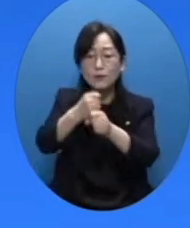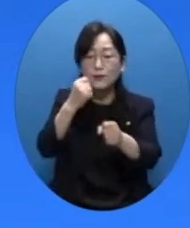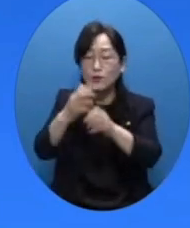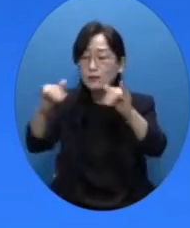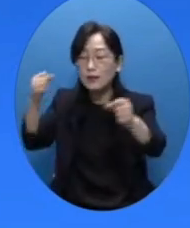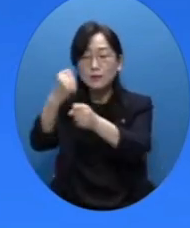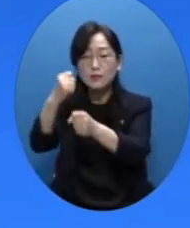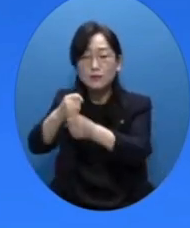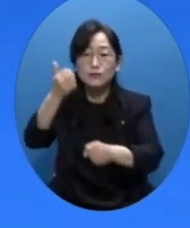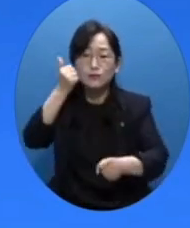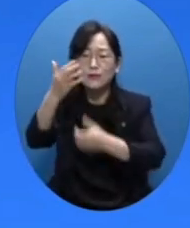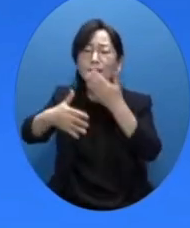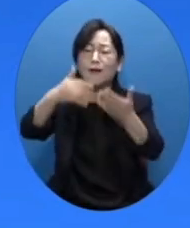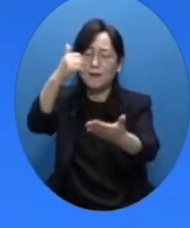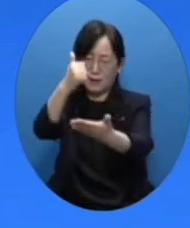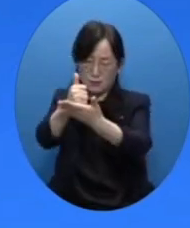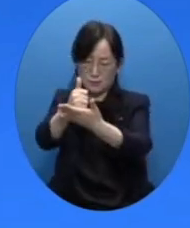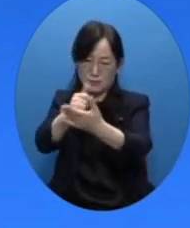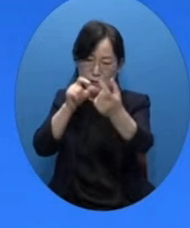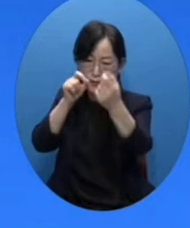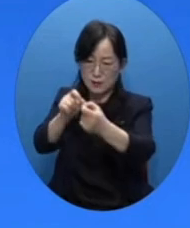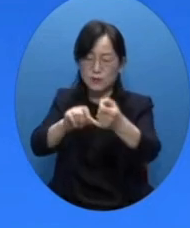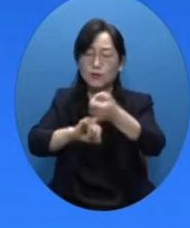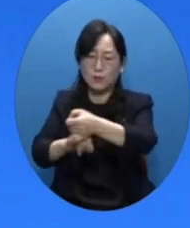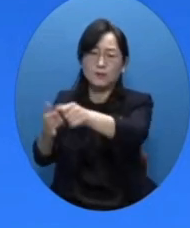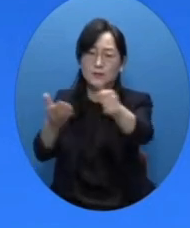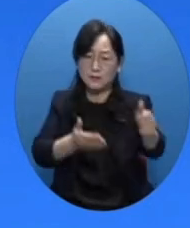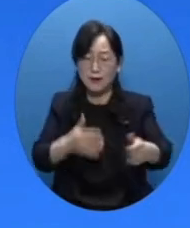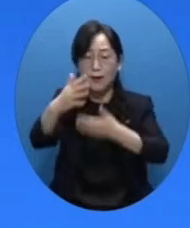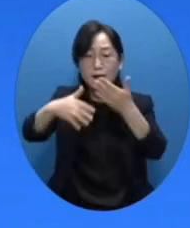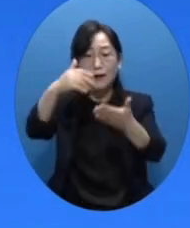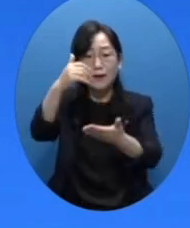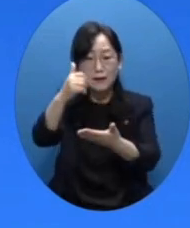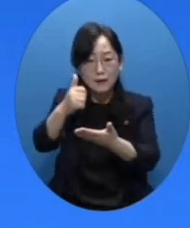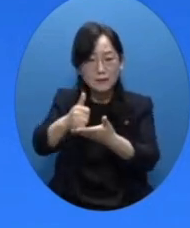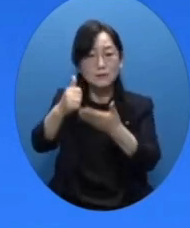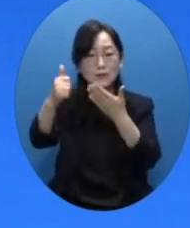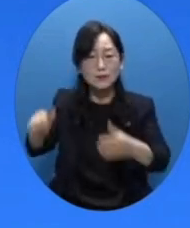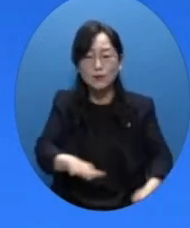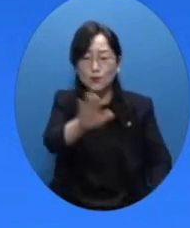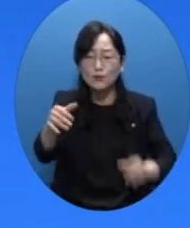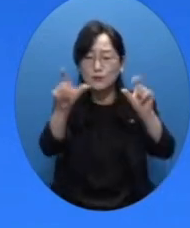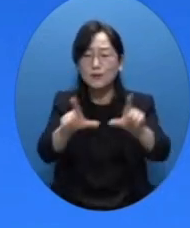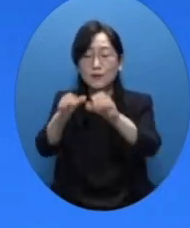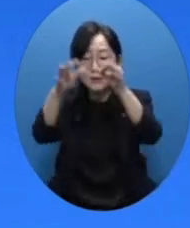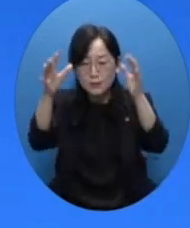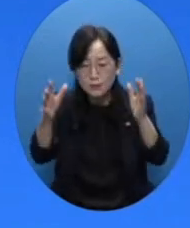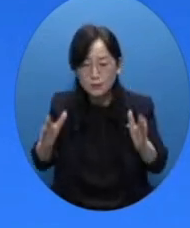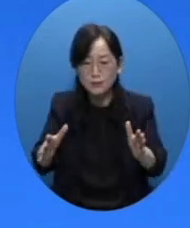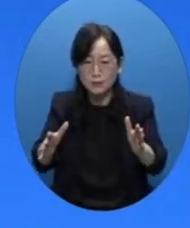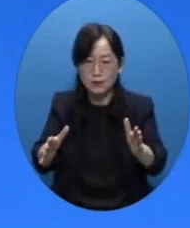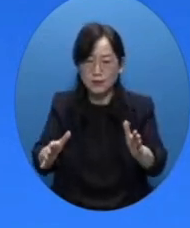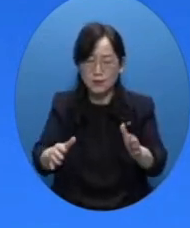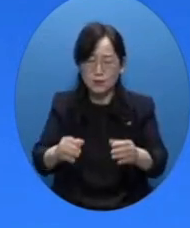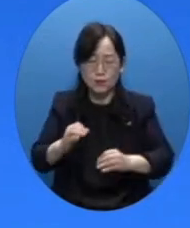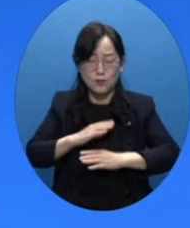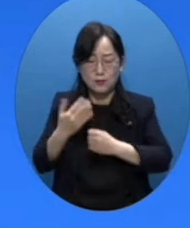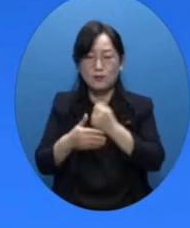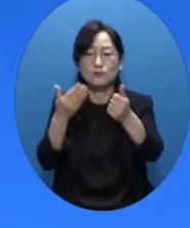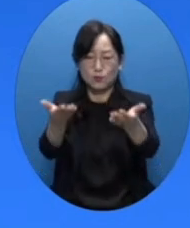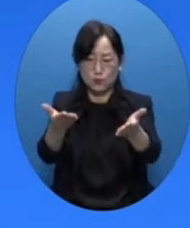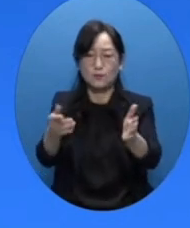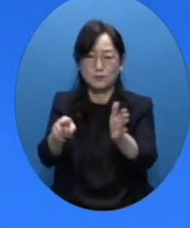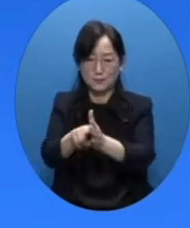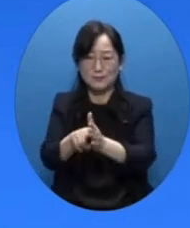창조하신 하나님께 나가야 되고 있습니다 함께 나아갈 때 하나님께서 우리의 상황에 놀란 은혜를 베풀어 주십니다